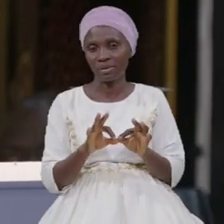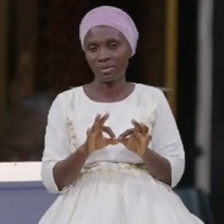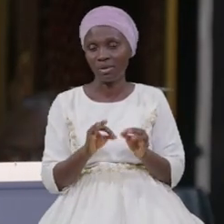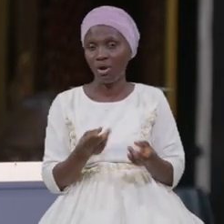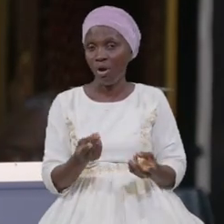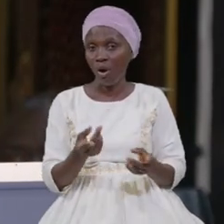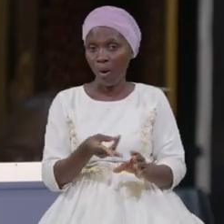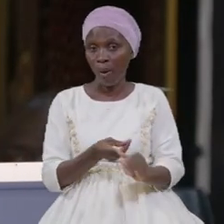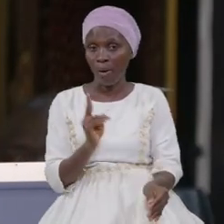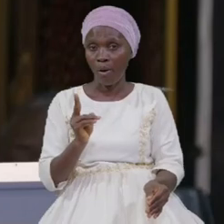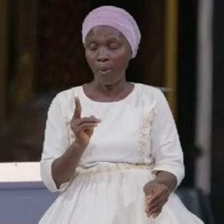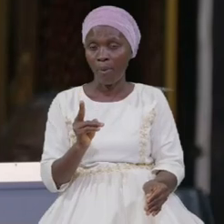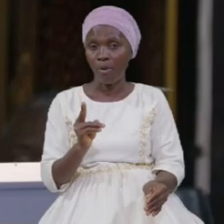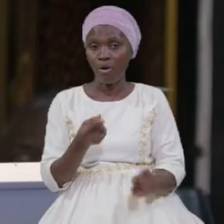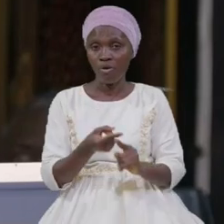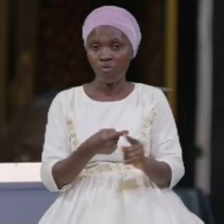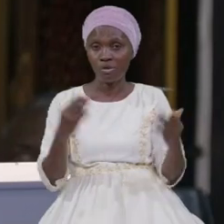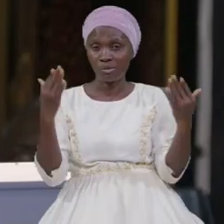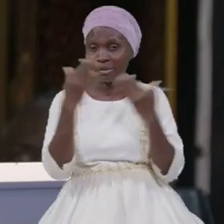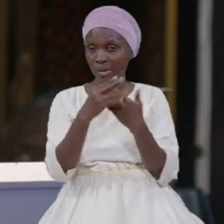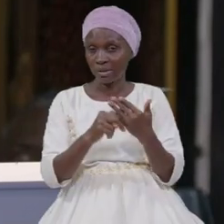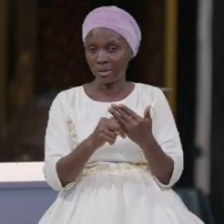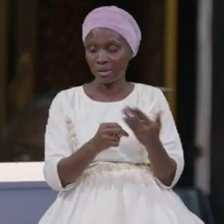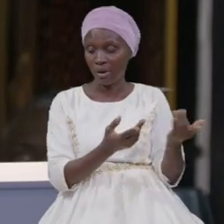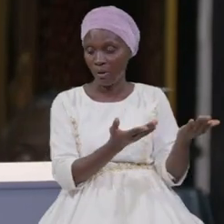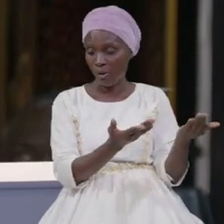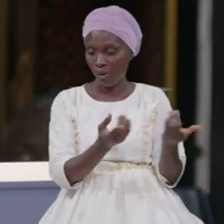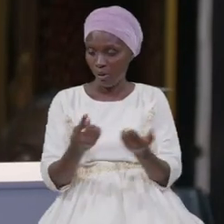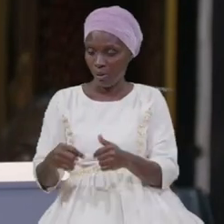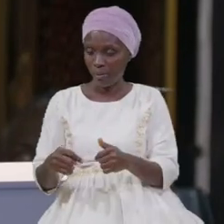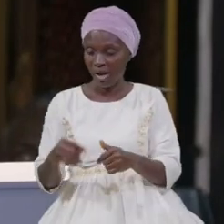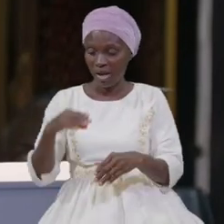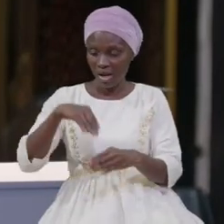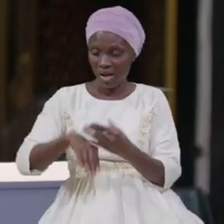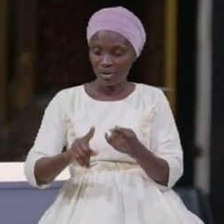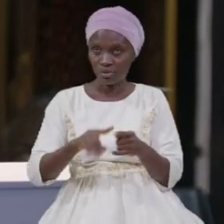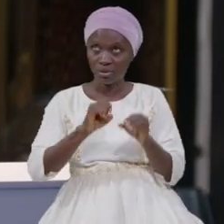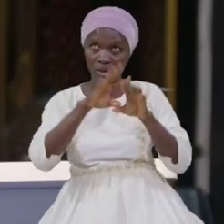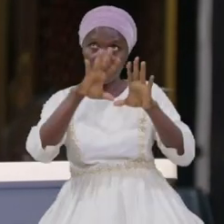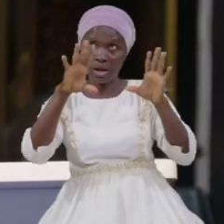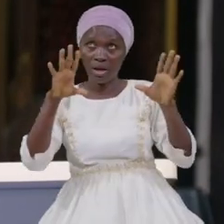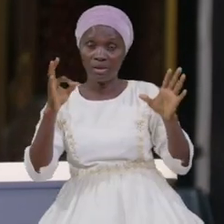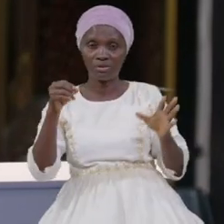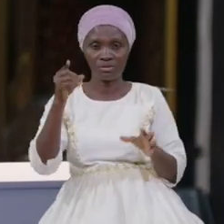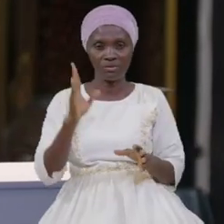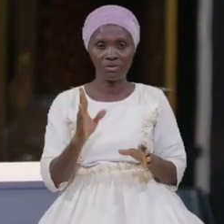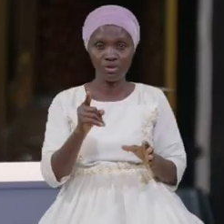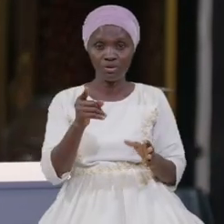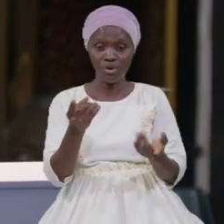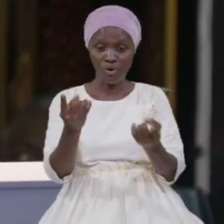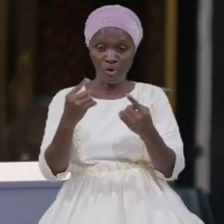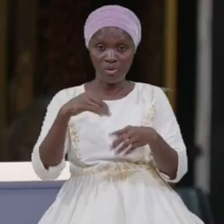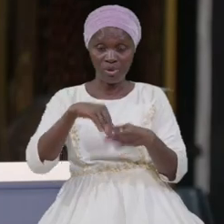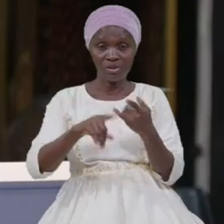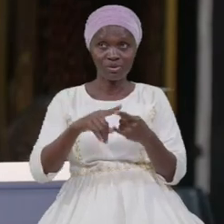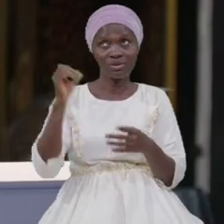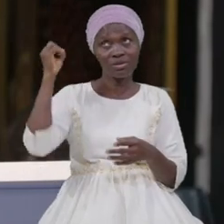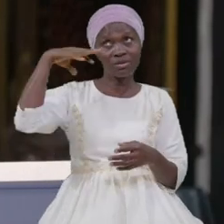Sorti des ténèbres pour venir dans la lumière de Dieu. Venez dans la grâce du